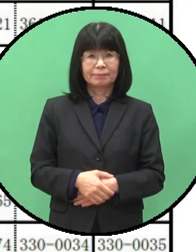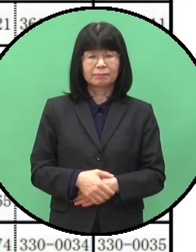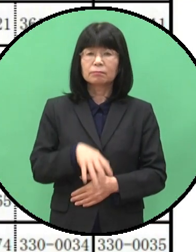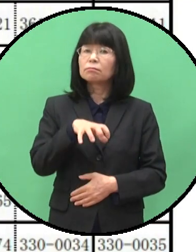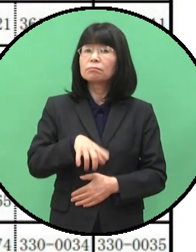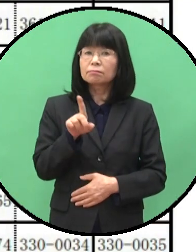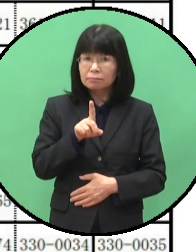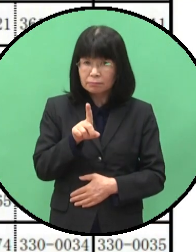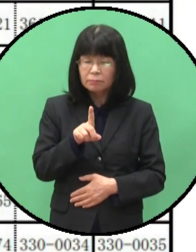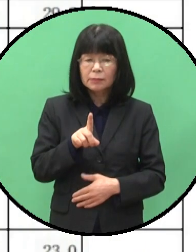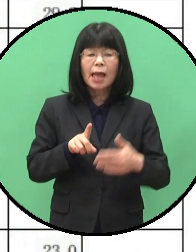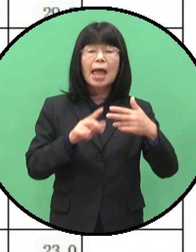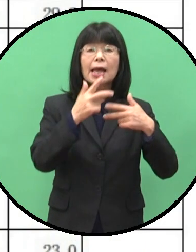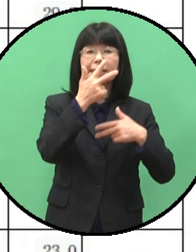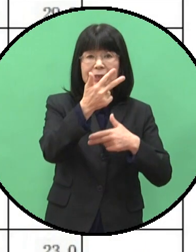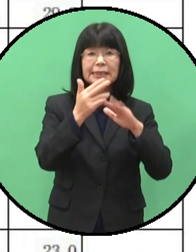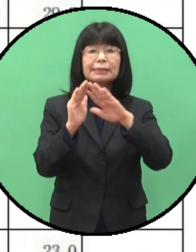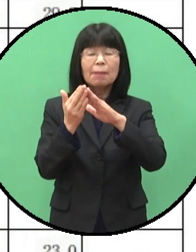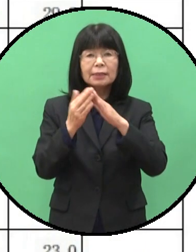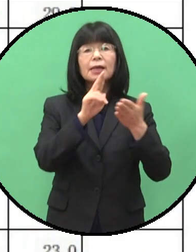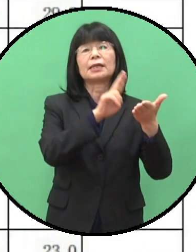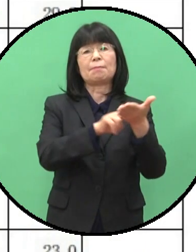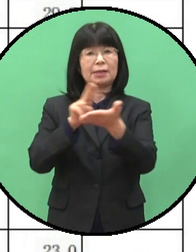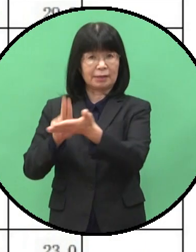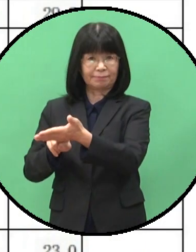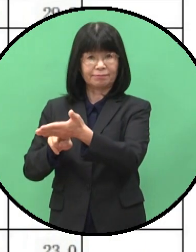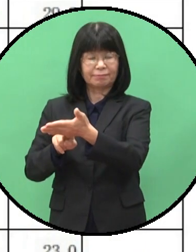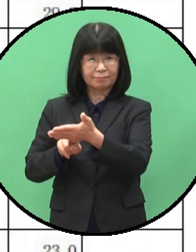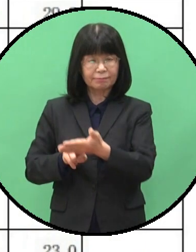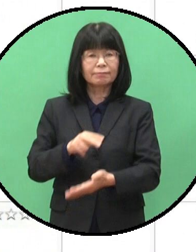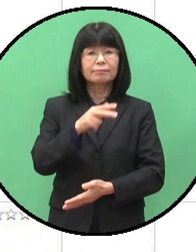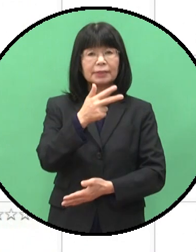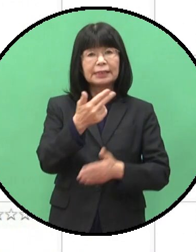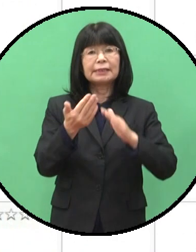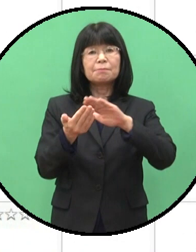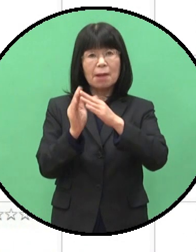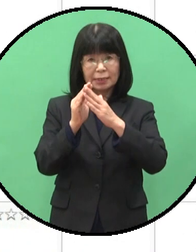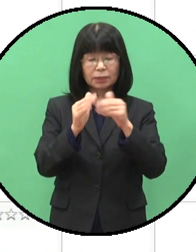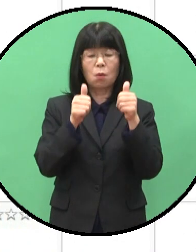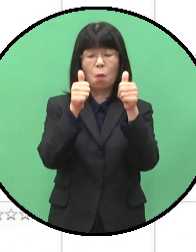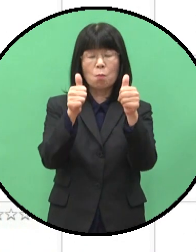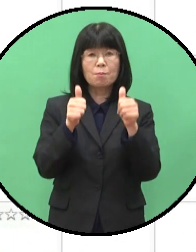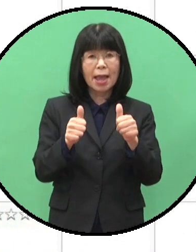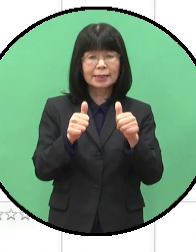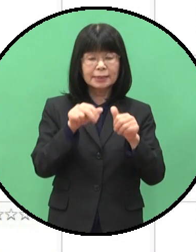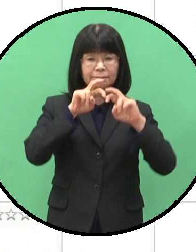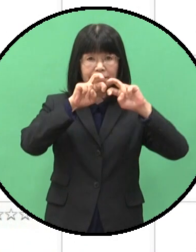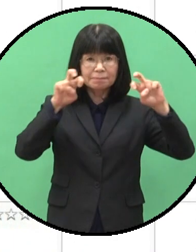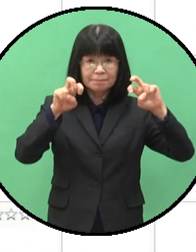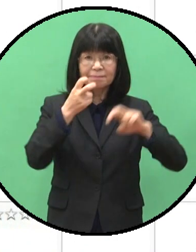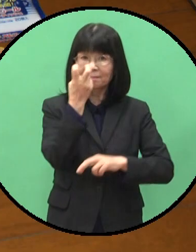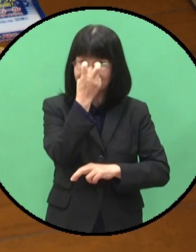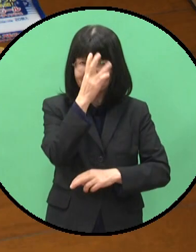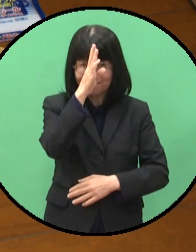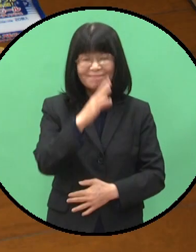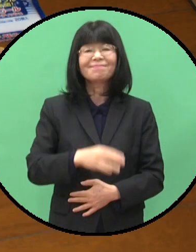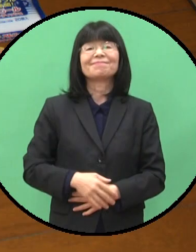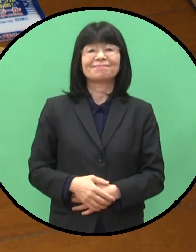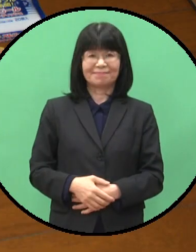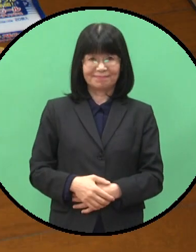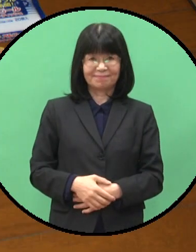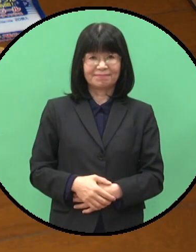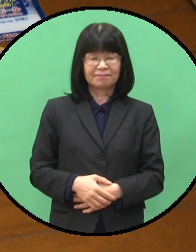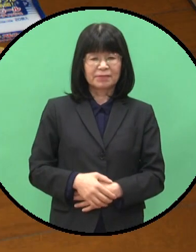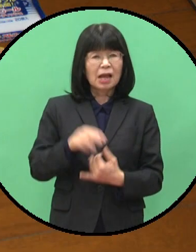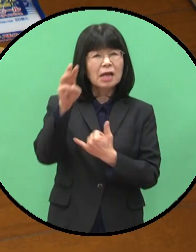難所は市庁によって指定されていて、市庁のホームページなどで確認できます。